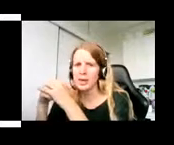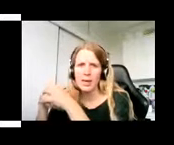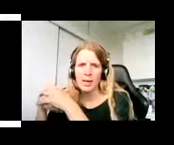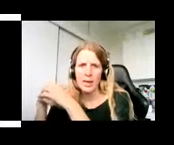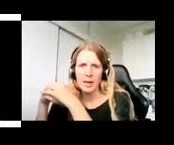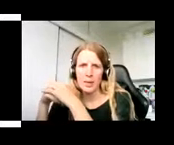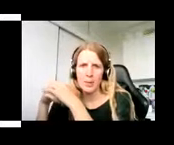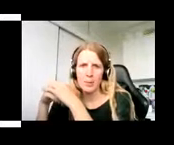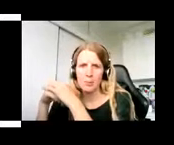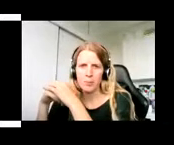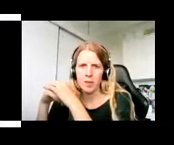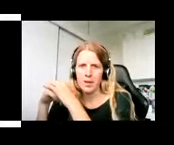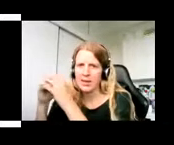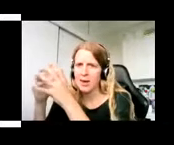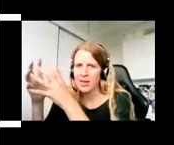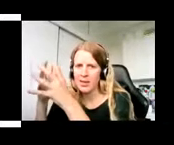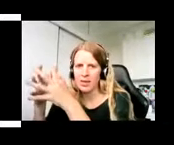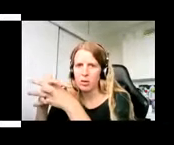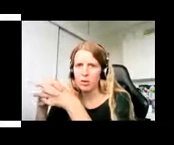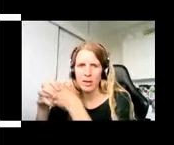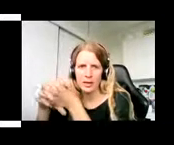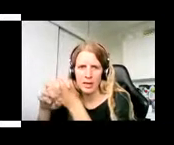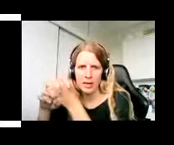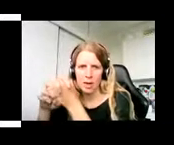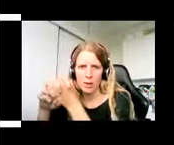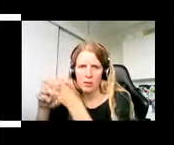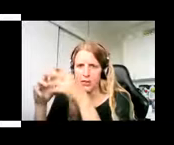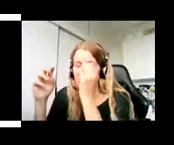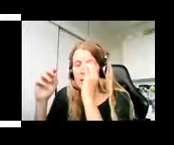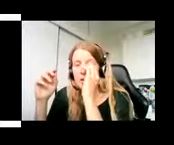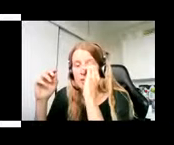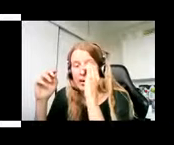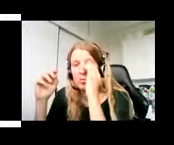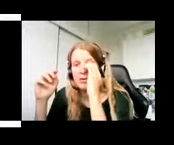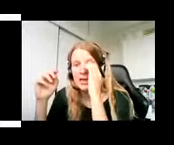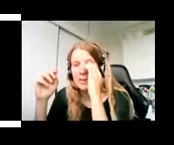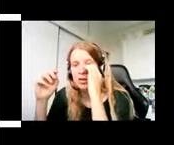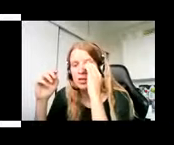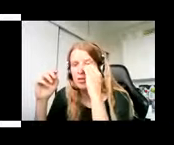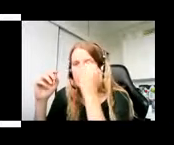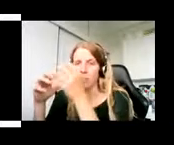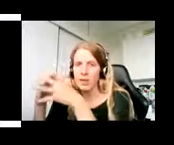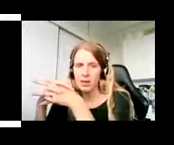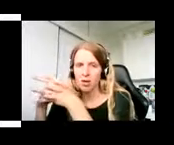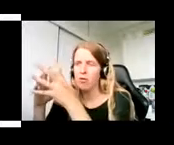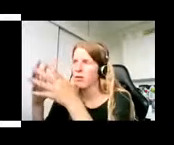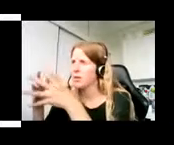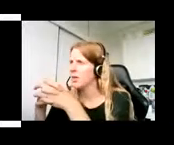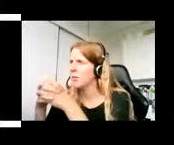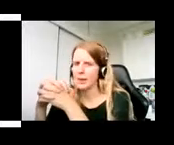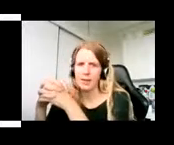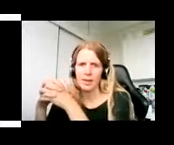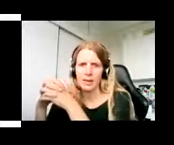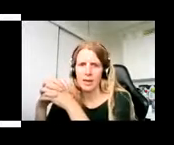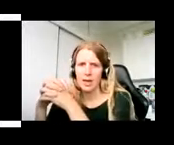een pretpark. En ga die maatregelen even goed na. Want het is belangrijk om de deelnemers ook te informeren van